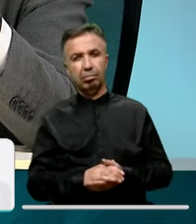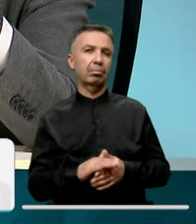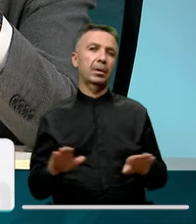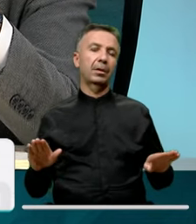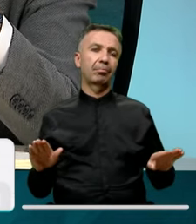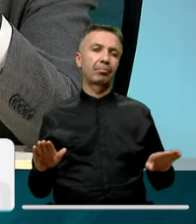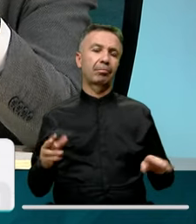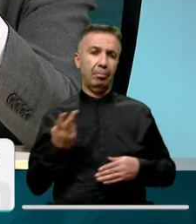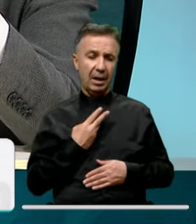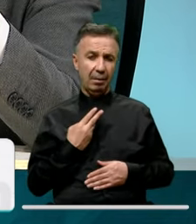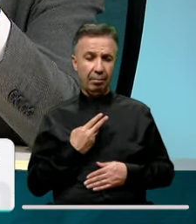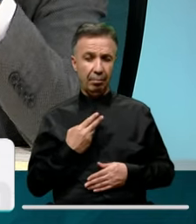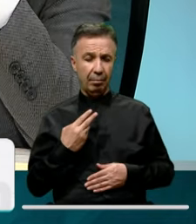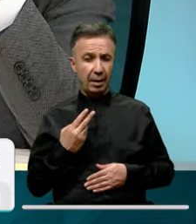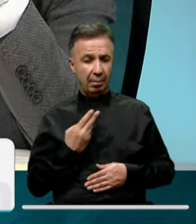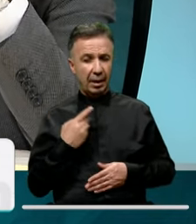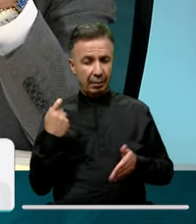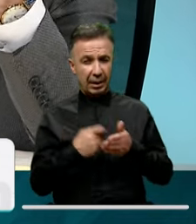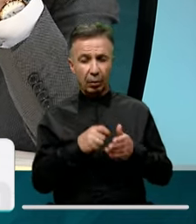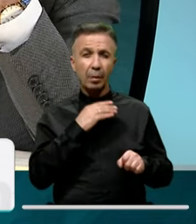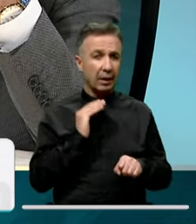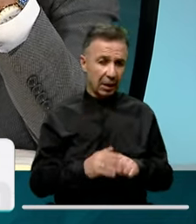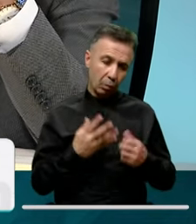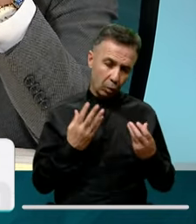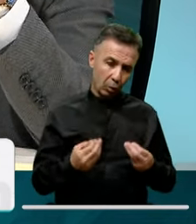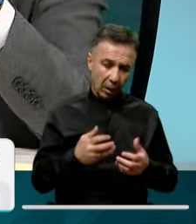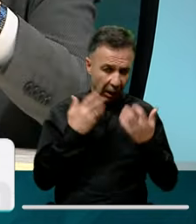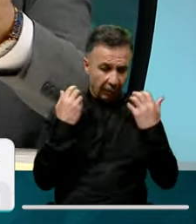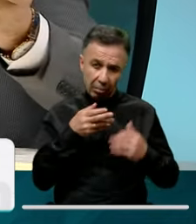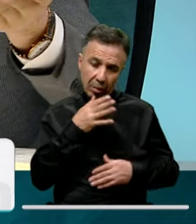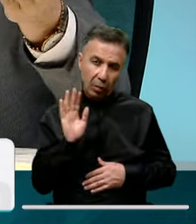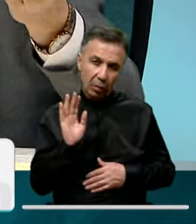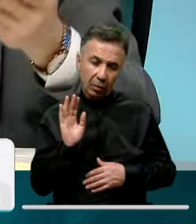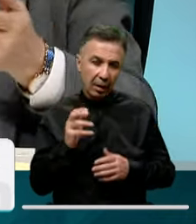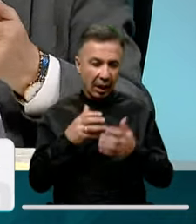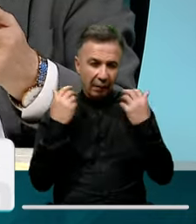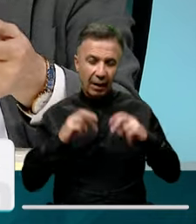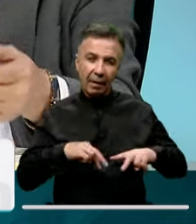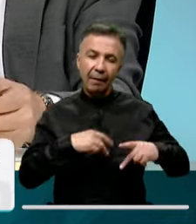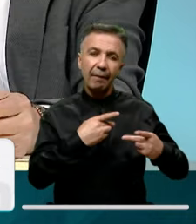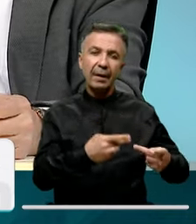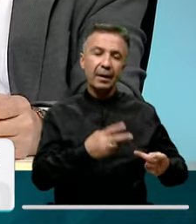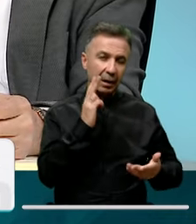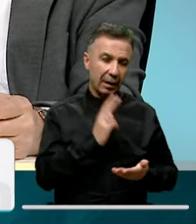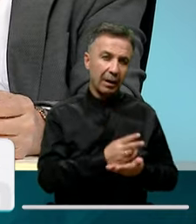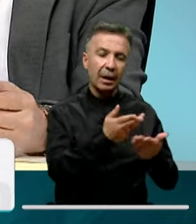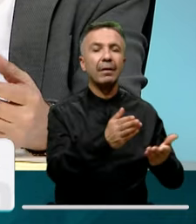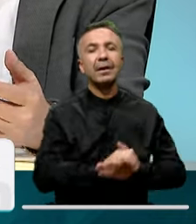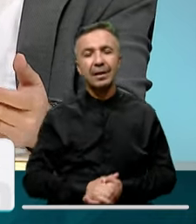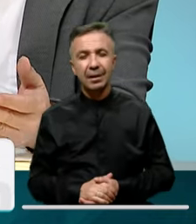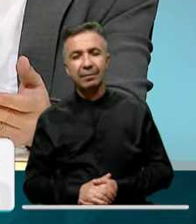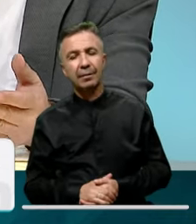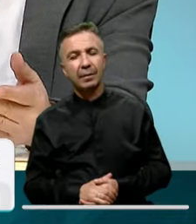Benim adıma yaparlar mı? Yaparlar. Hocam hayvan belli değil. Hayvanı vekil belirleyecek. Vekil sizin adınıza.